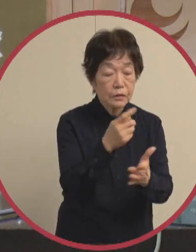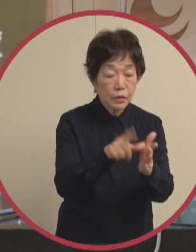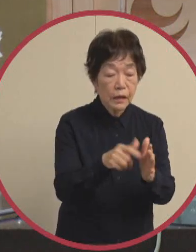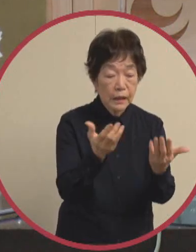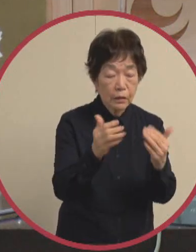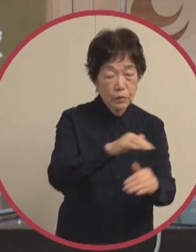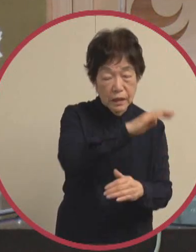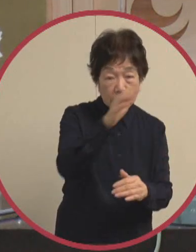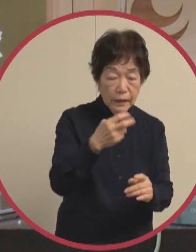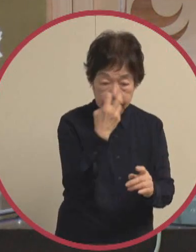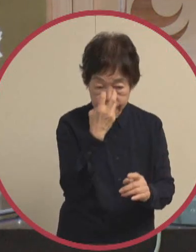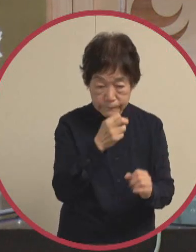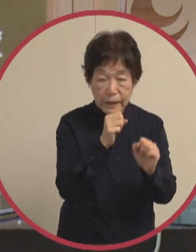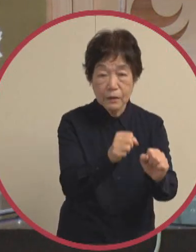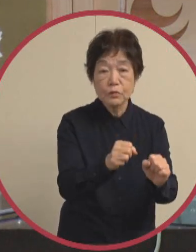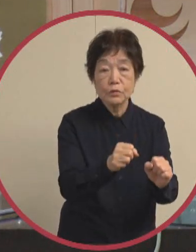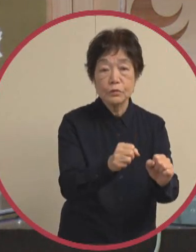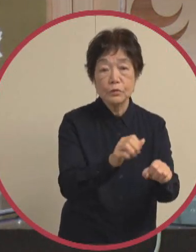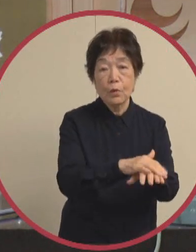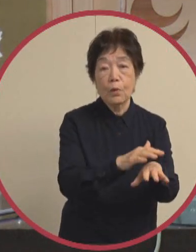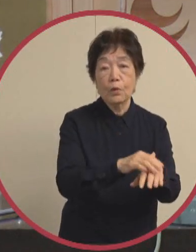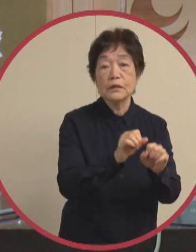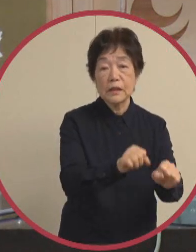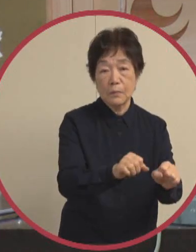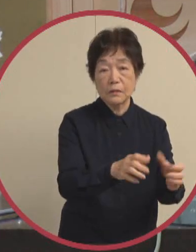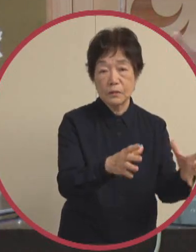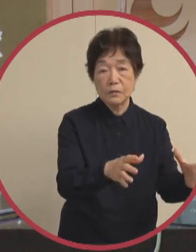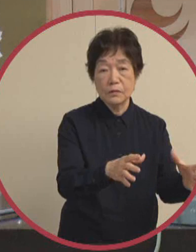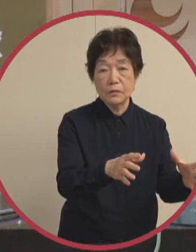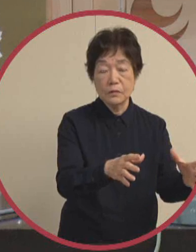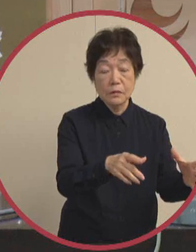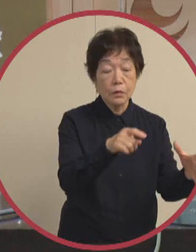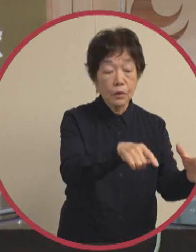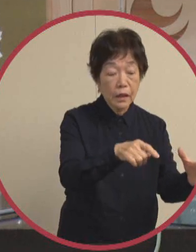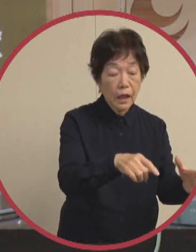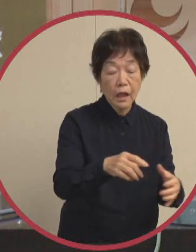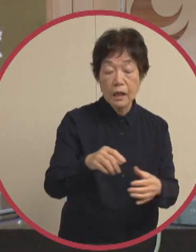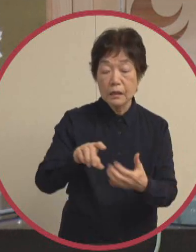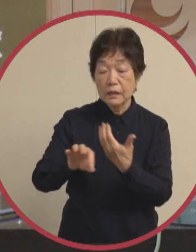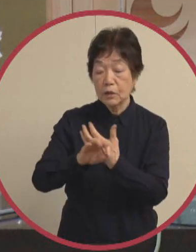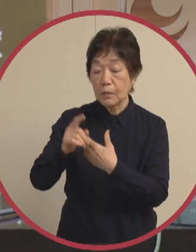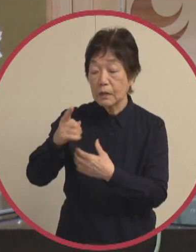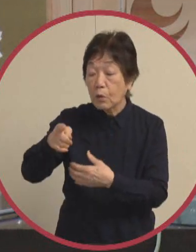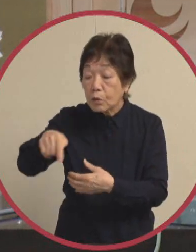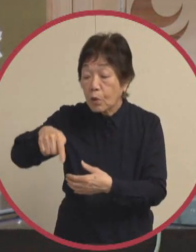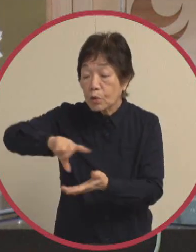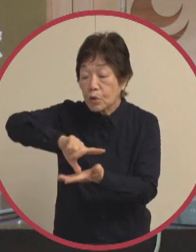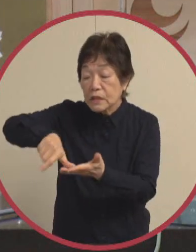全体全部やるとかということをやっています。でそれが、まあ、ある地区全体だったりとか、